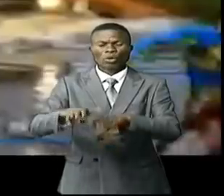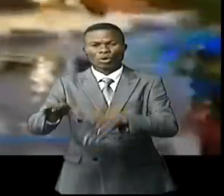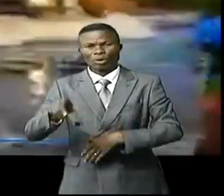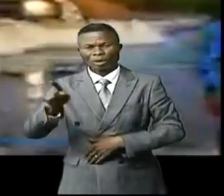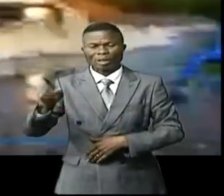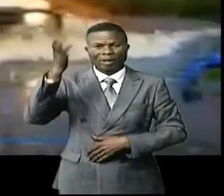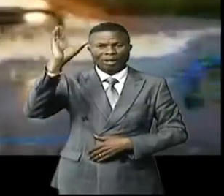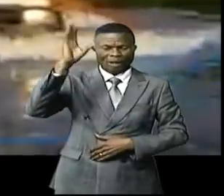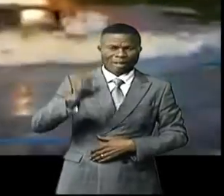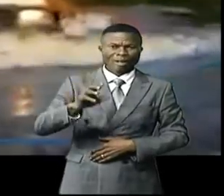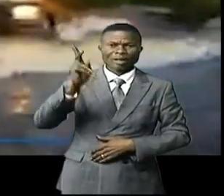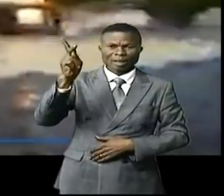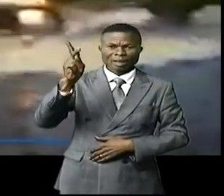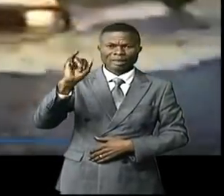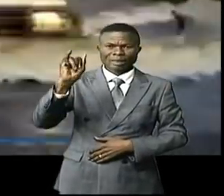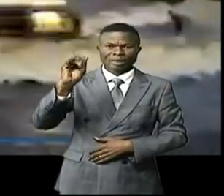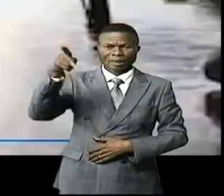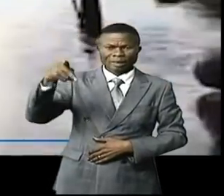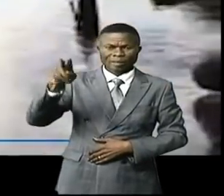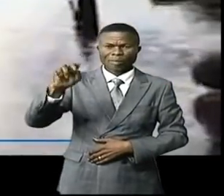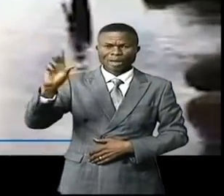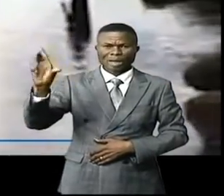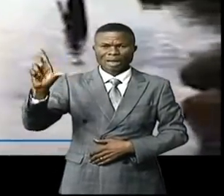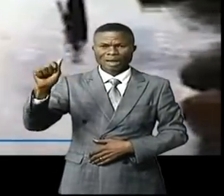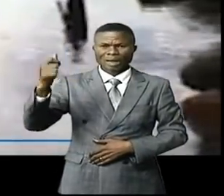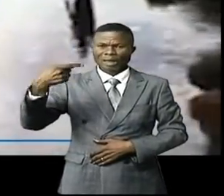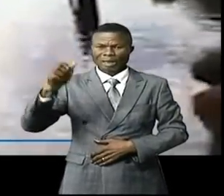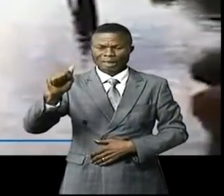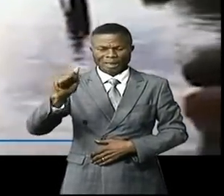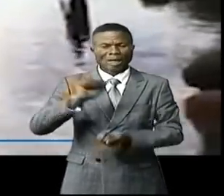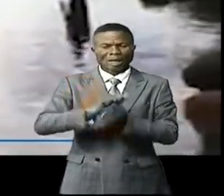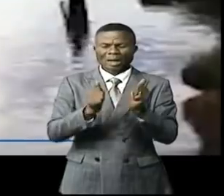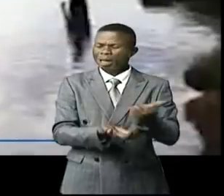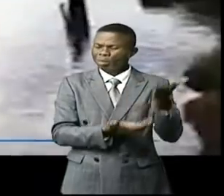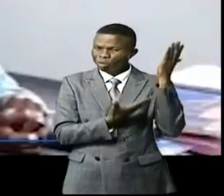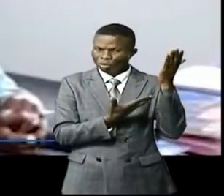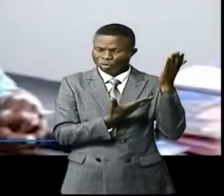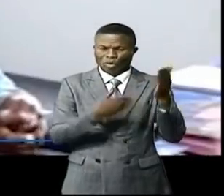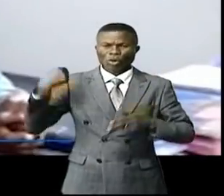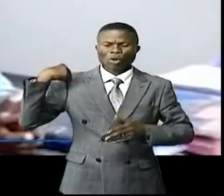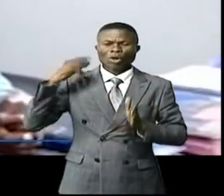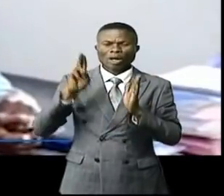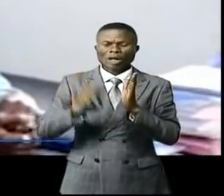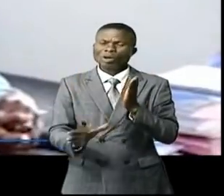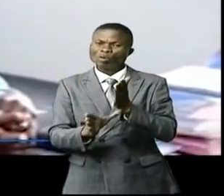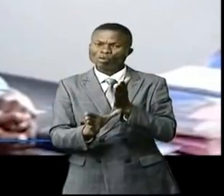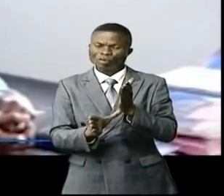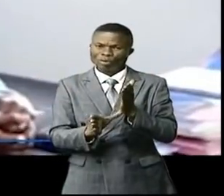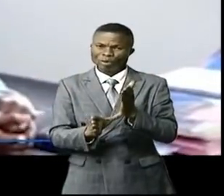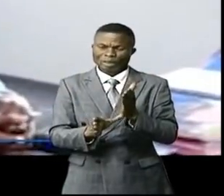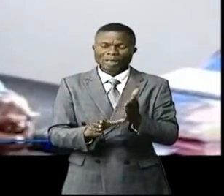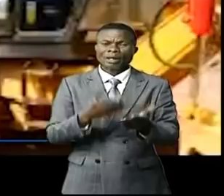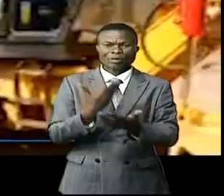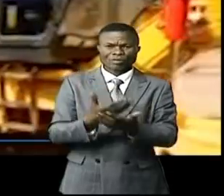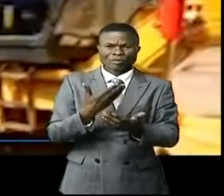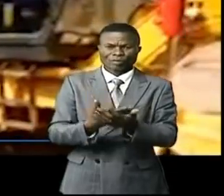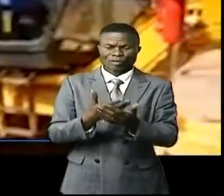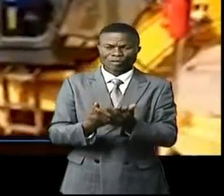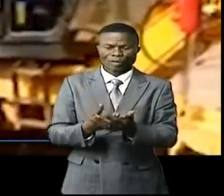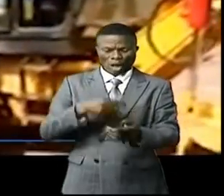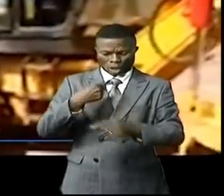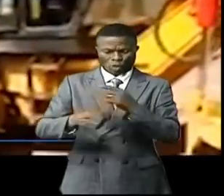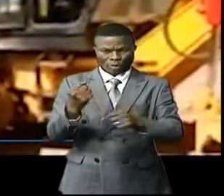village Mbalanga. Cette problématique reste une préoccupation majeure pour la gouverneure ad intérim qui n'a pas tardé à initier les